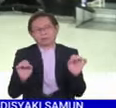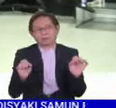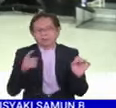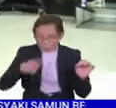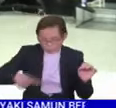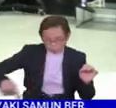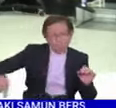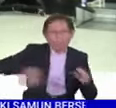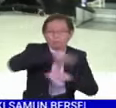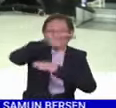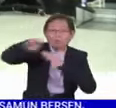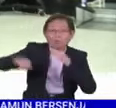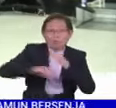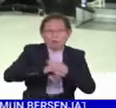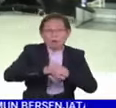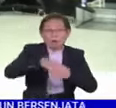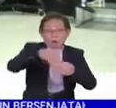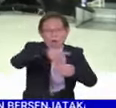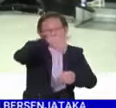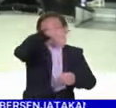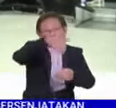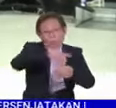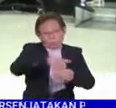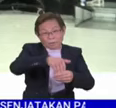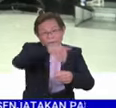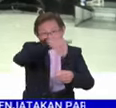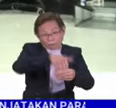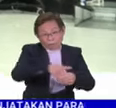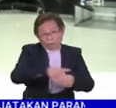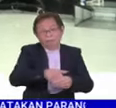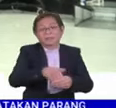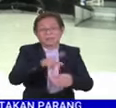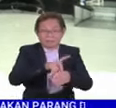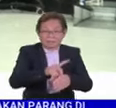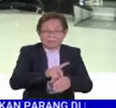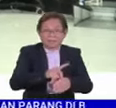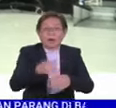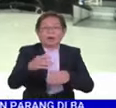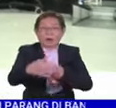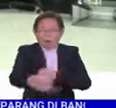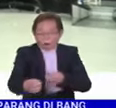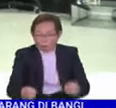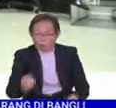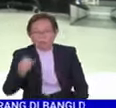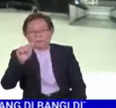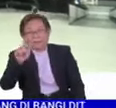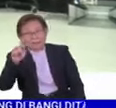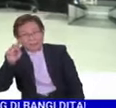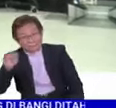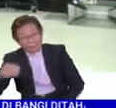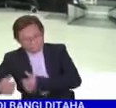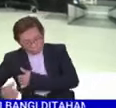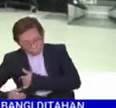mengundi tersebut diadakan di premis-premis ATM untuk angkatan tentera dan